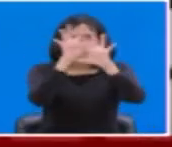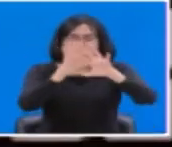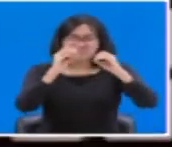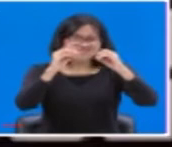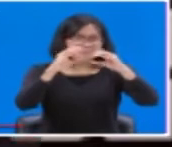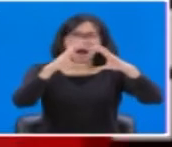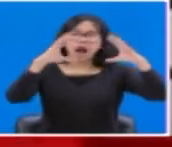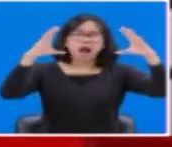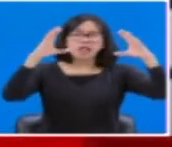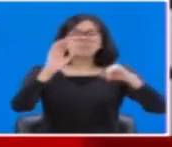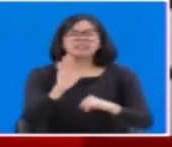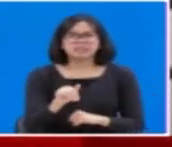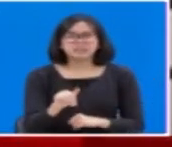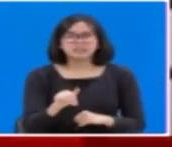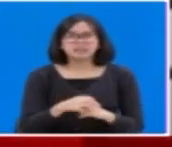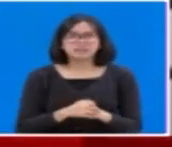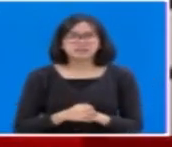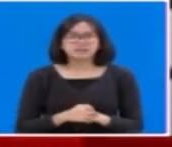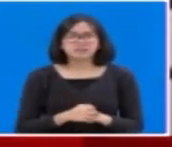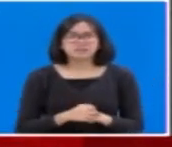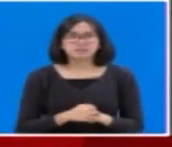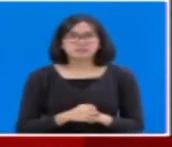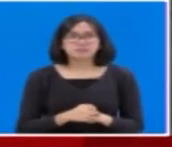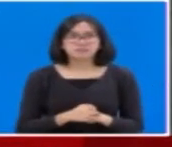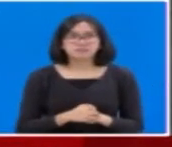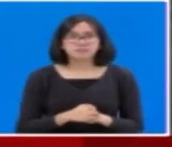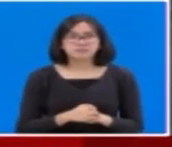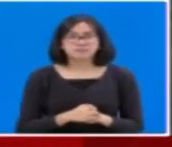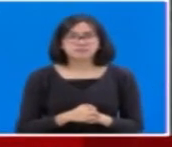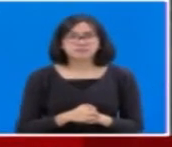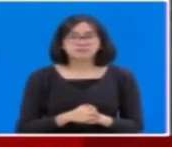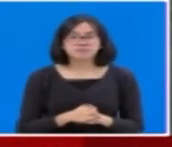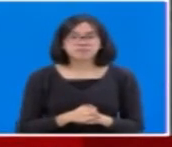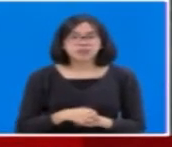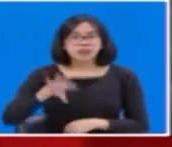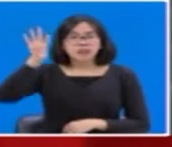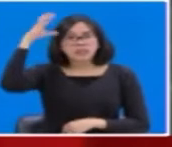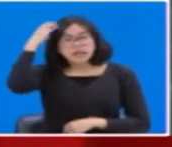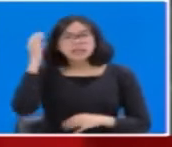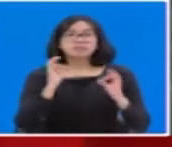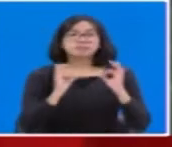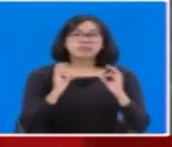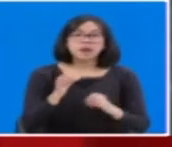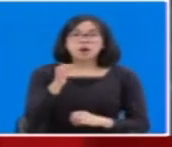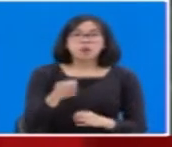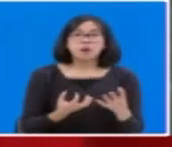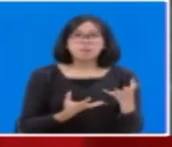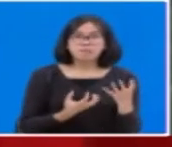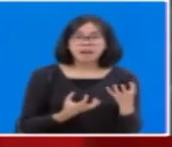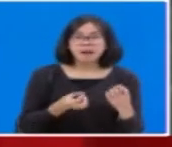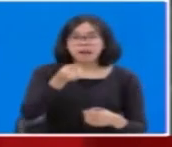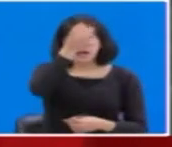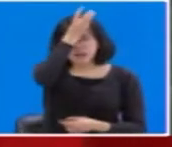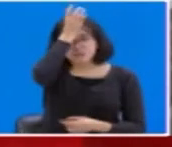pekat. Sementara itu, mengingat kondisi demikian, ya, Dinas Pendidikan Kota Palangkaraya Kalimantan Tengah